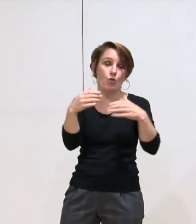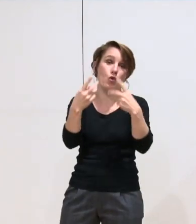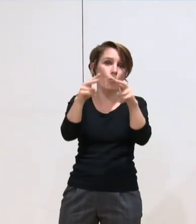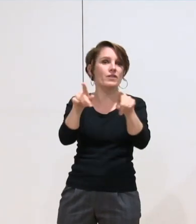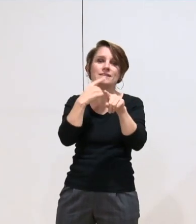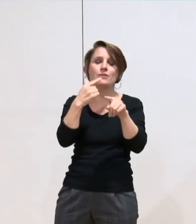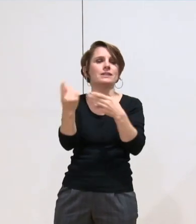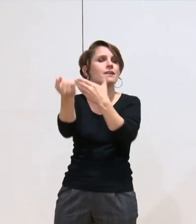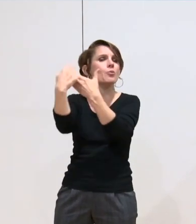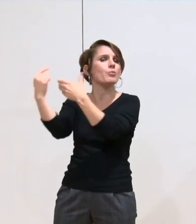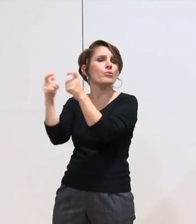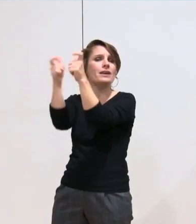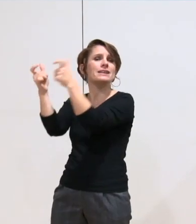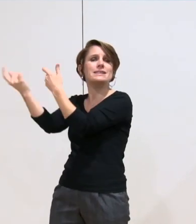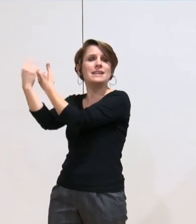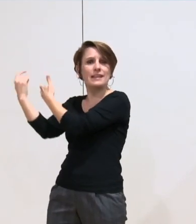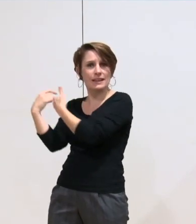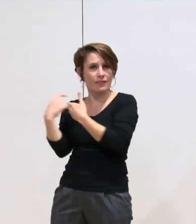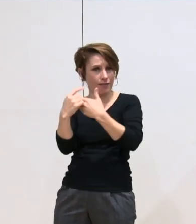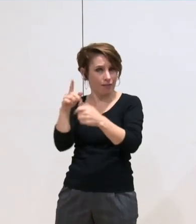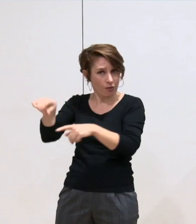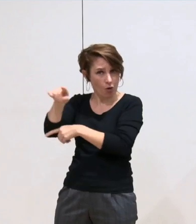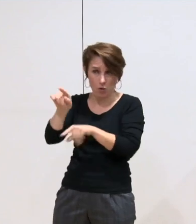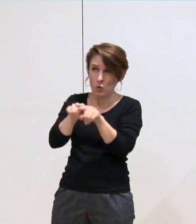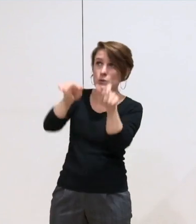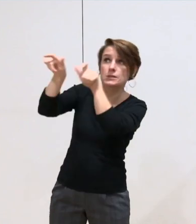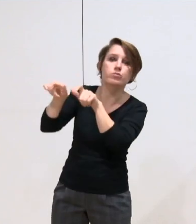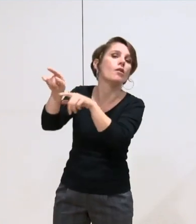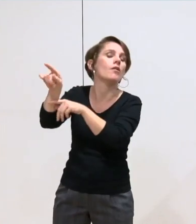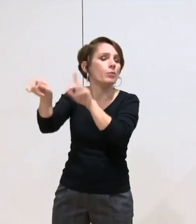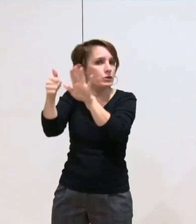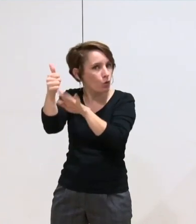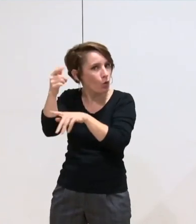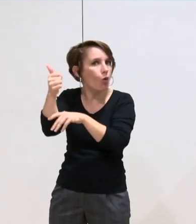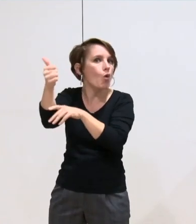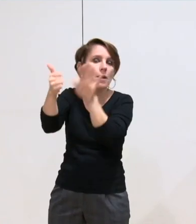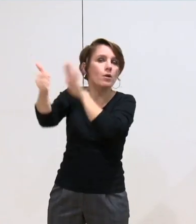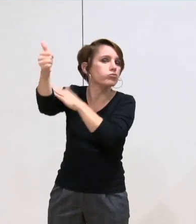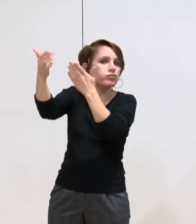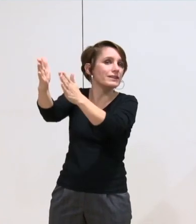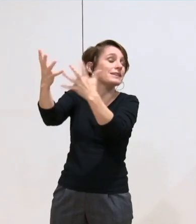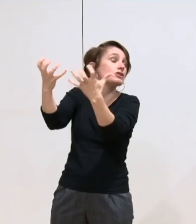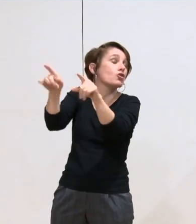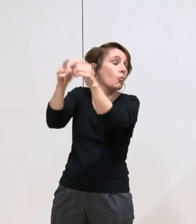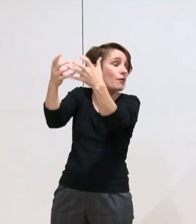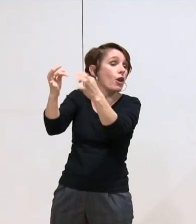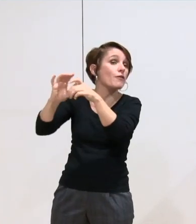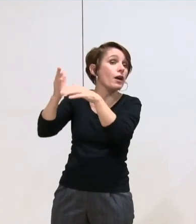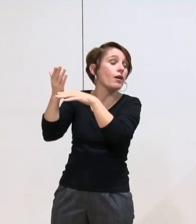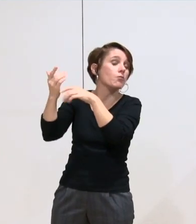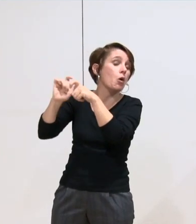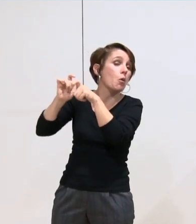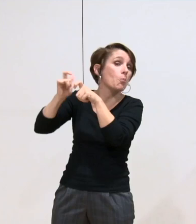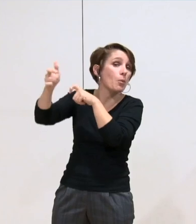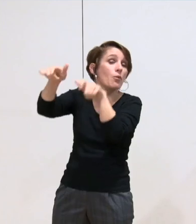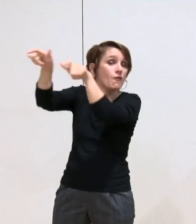Ville restent bien entendu souverains et qu'il ne pourrait s'agir que de propositions afin d'harmoniser les procédures de contrôle a posteriori et a